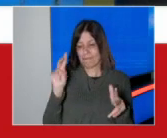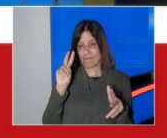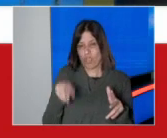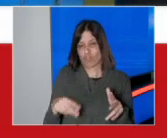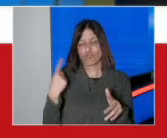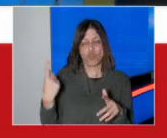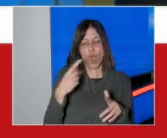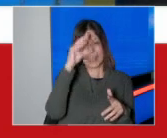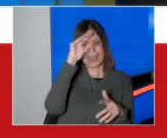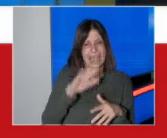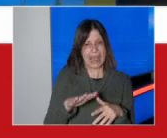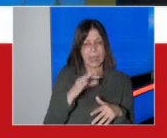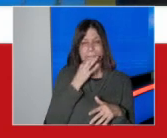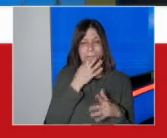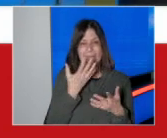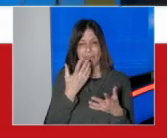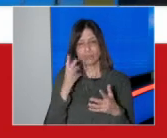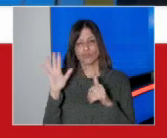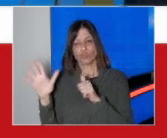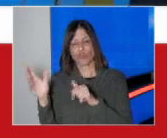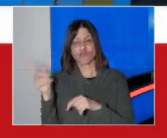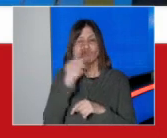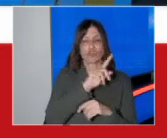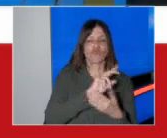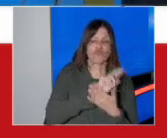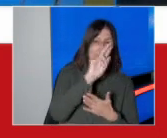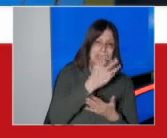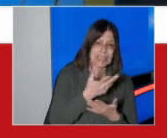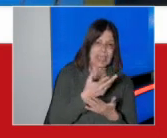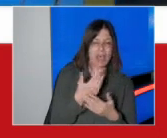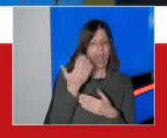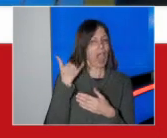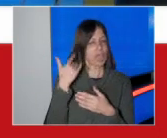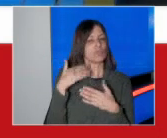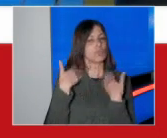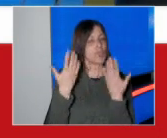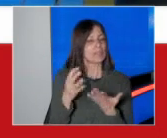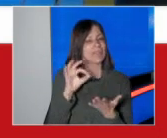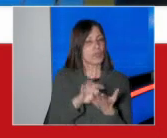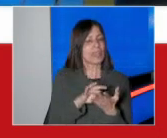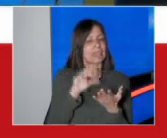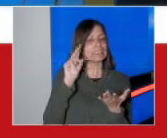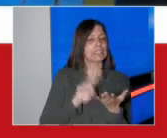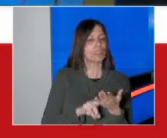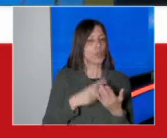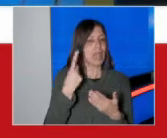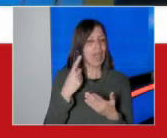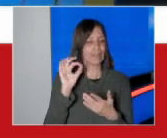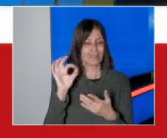שעל כל ילד בגילאים בין 6 ל-12 היו נותנים נקודת זיכוי אחת